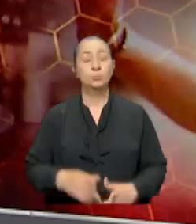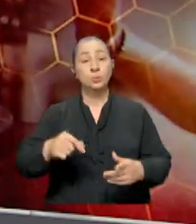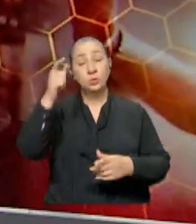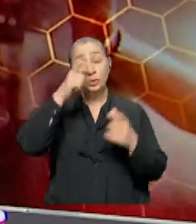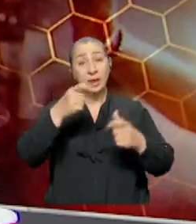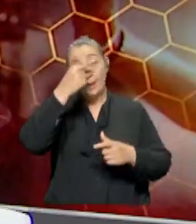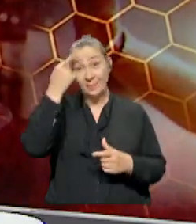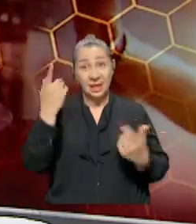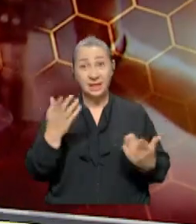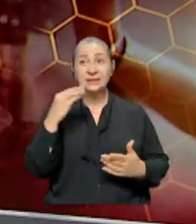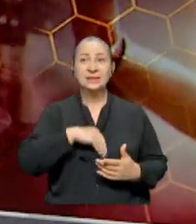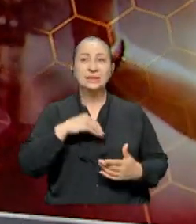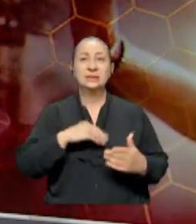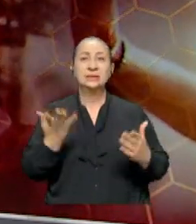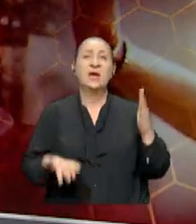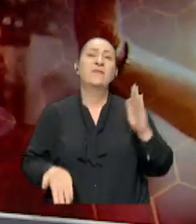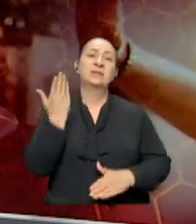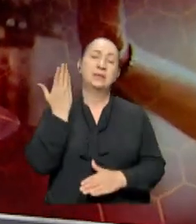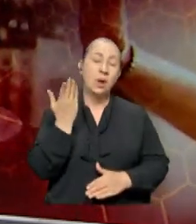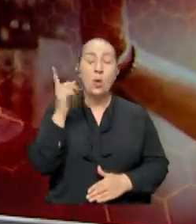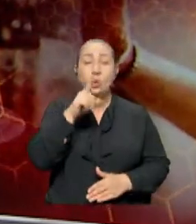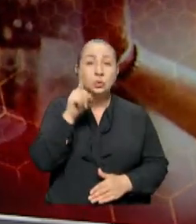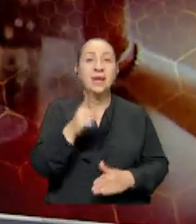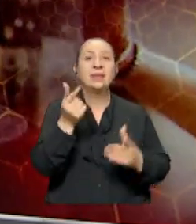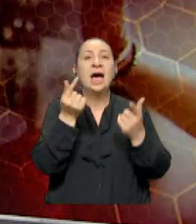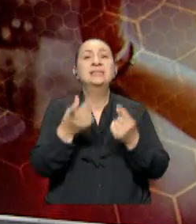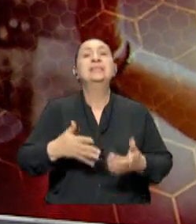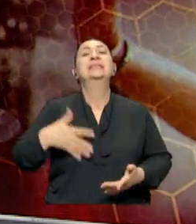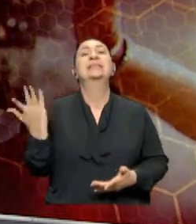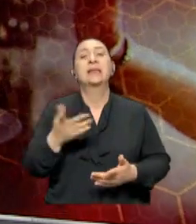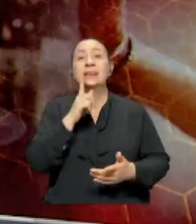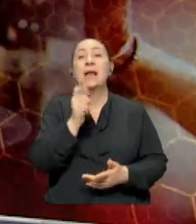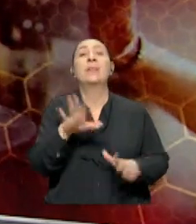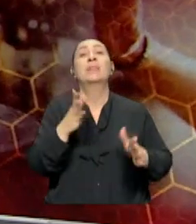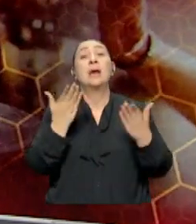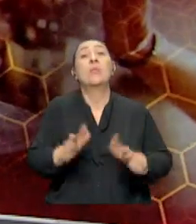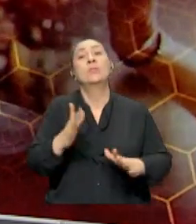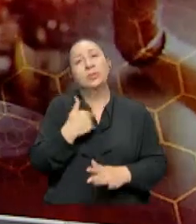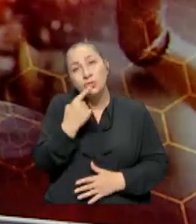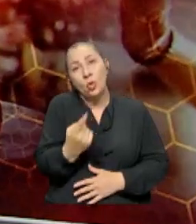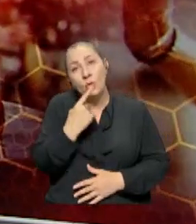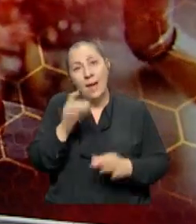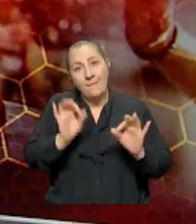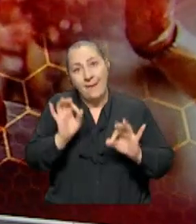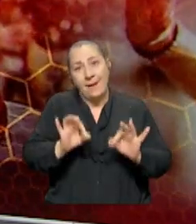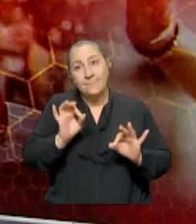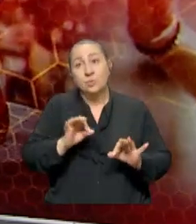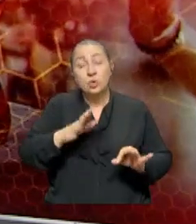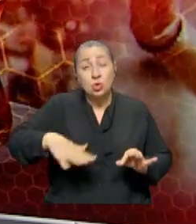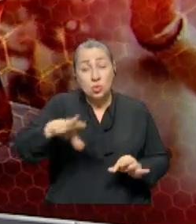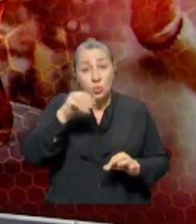Bu ülkenin imkanları sanıldığının çok üstünde. O yüzden daha azını istemeyin, talep etmeyin, razı olmayın deyip duruyorum. Bütün